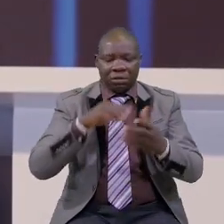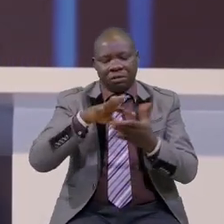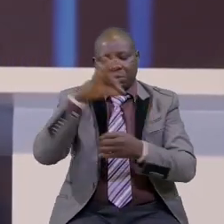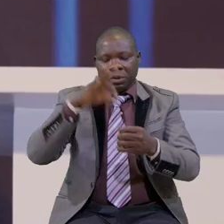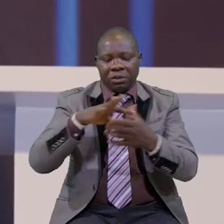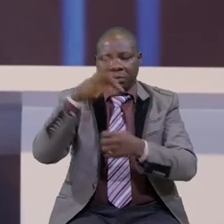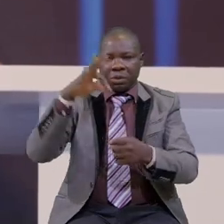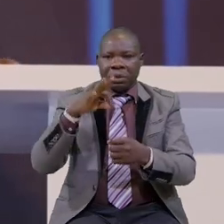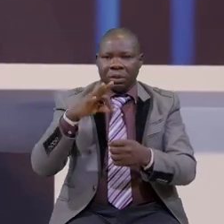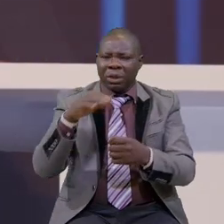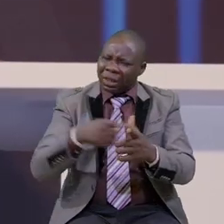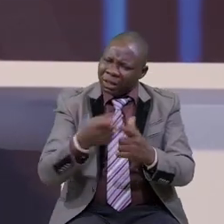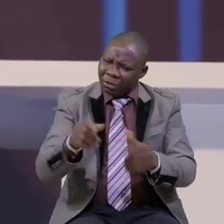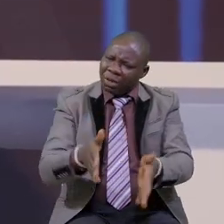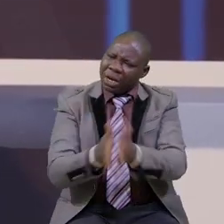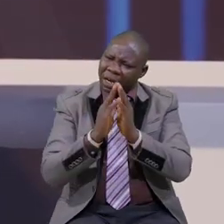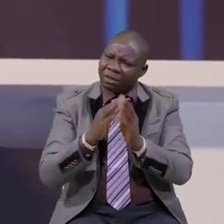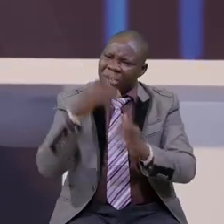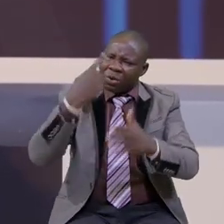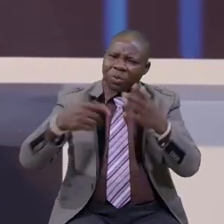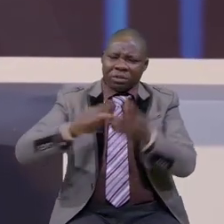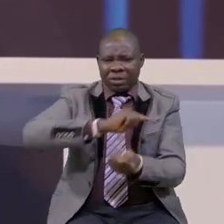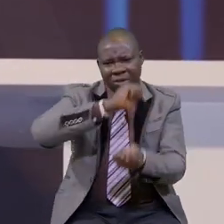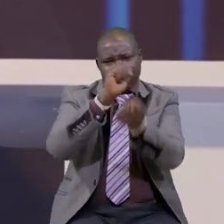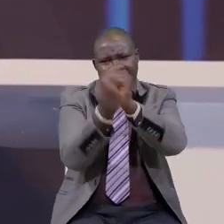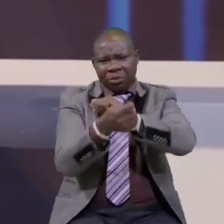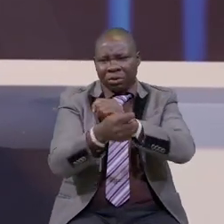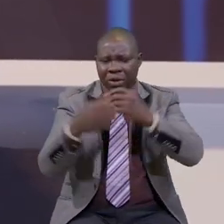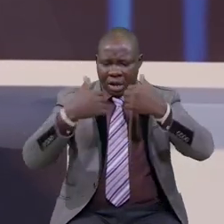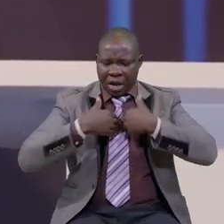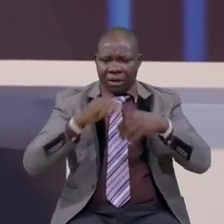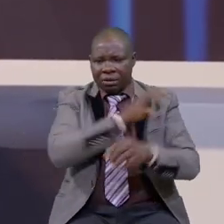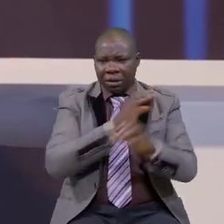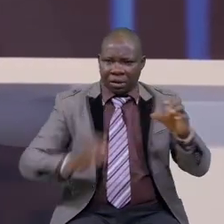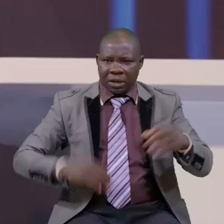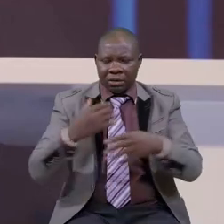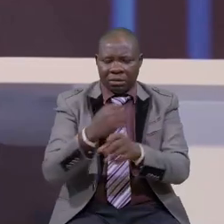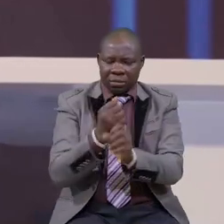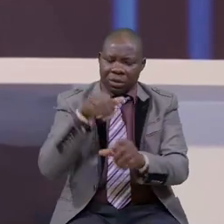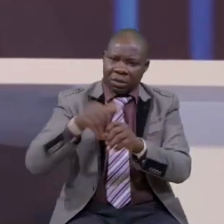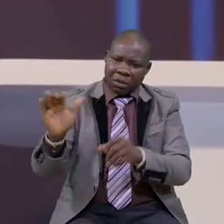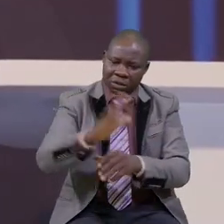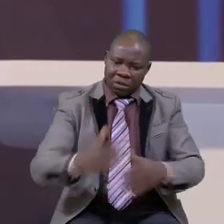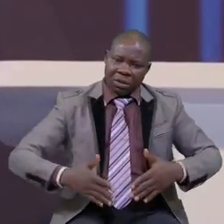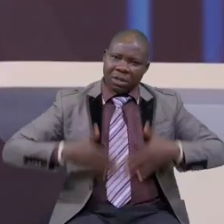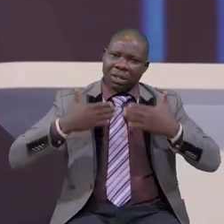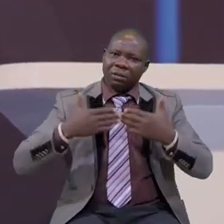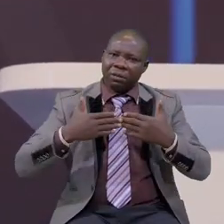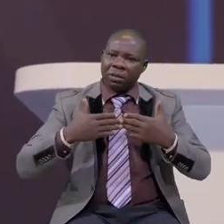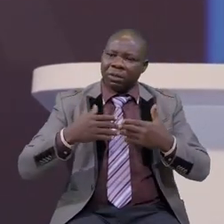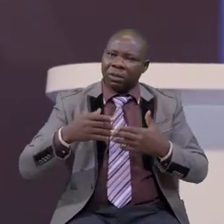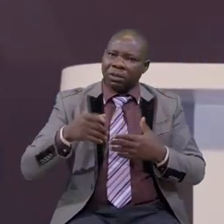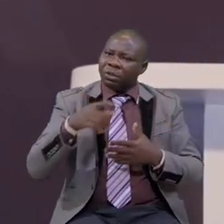l'esprit. Et tu leur demandes, quelle transformation Christ a-t-il apporté dans ta vie? Tu te